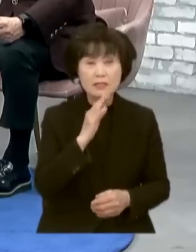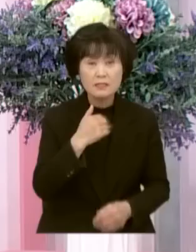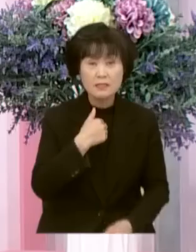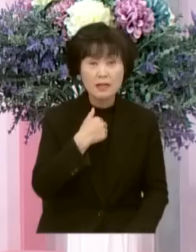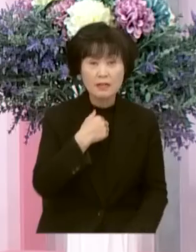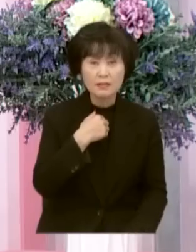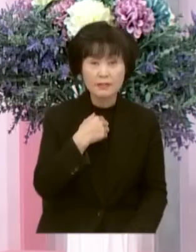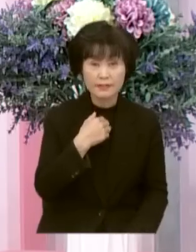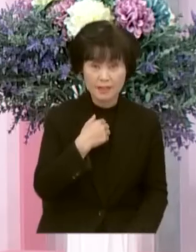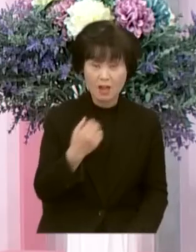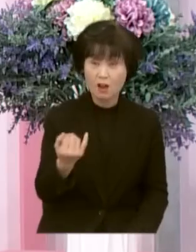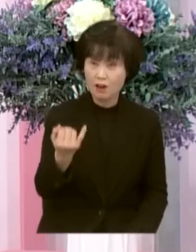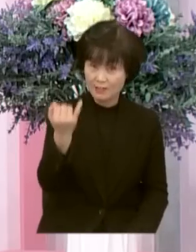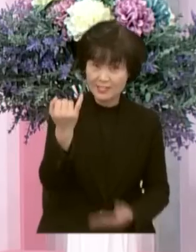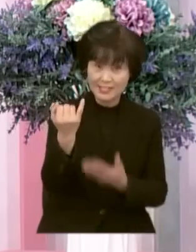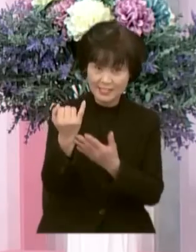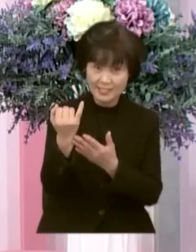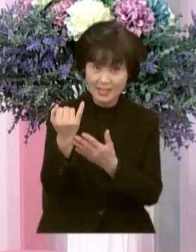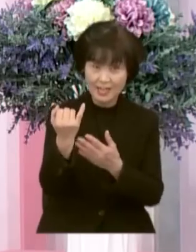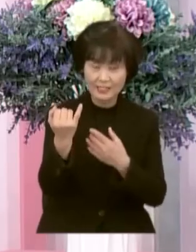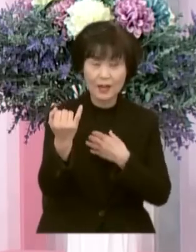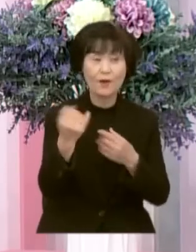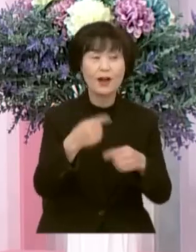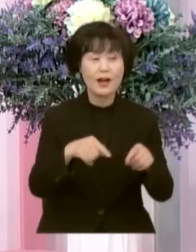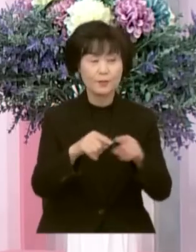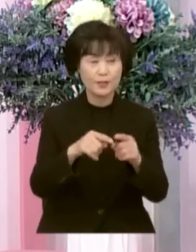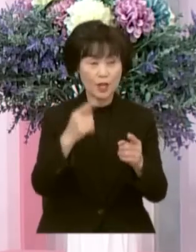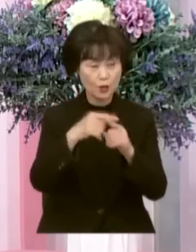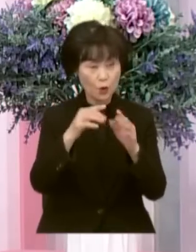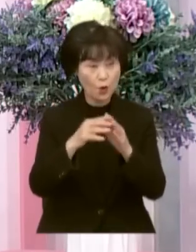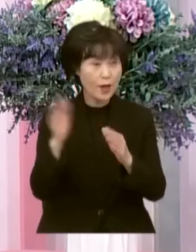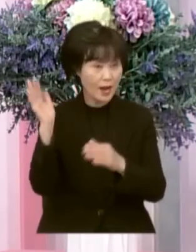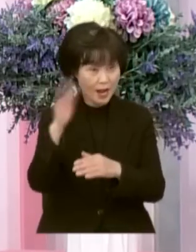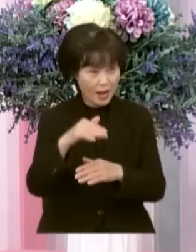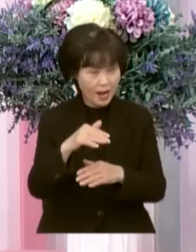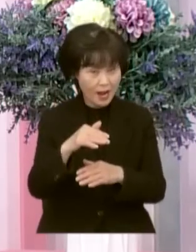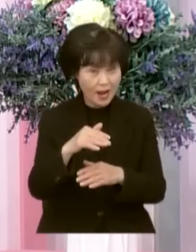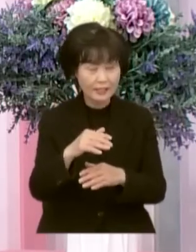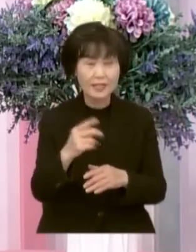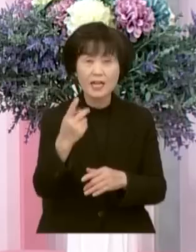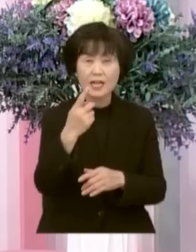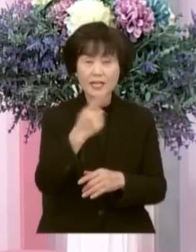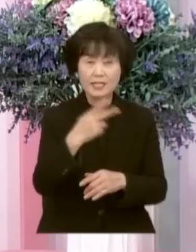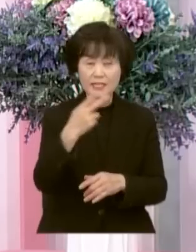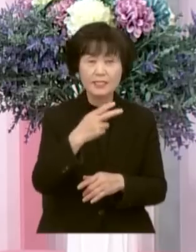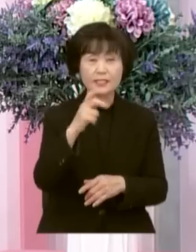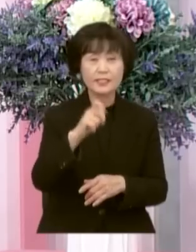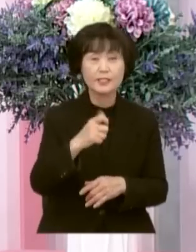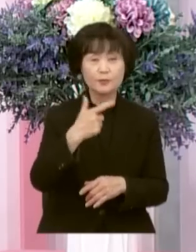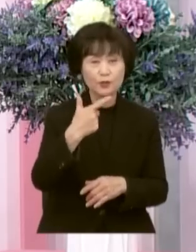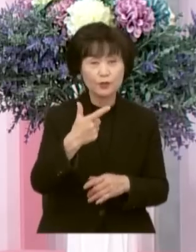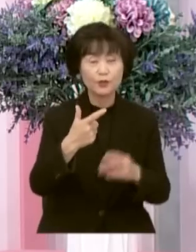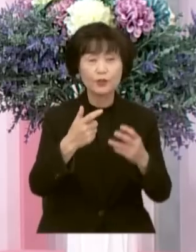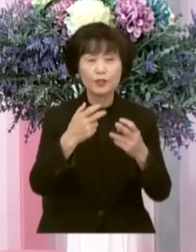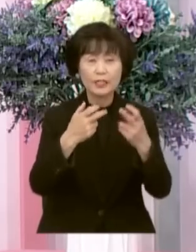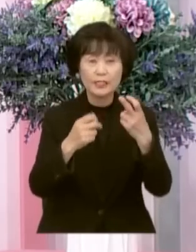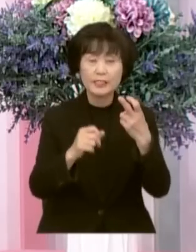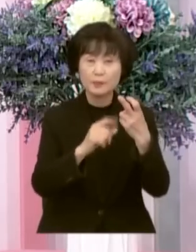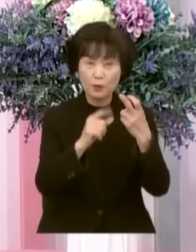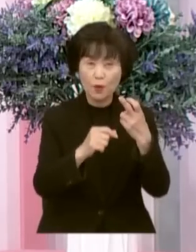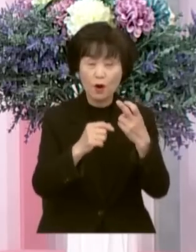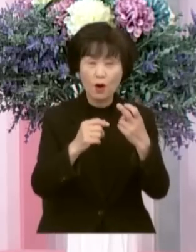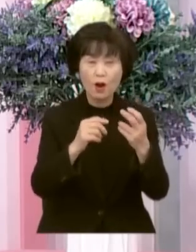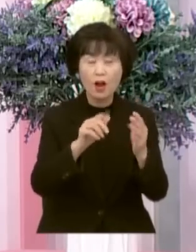사실은 그러니까 혜린 언니가 이제 저랑 같이 교회 가자 이렇게 제안을 했을 때가 2016년 12월이었잖아요. 12월. 그러고